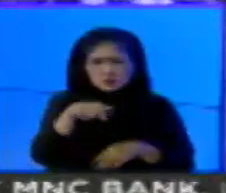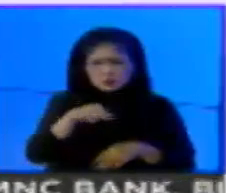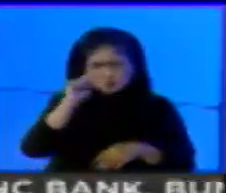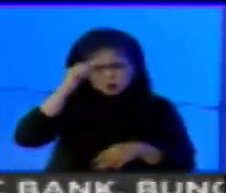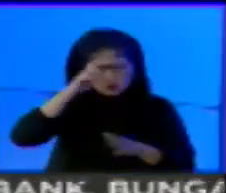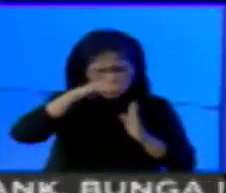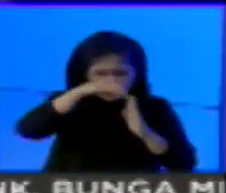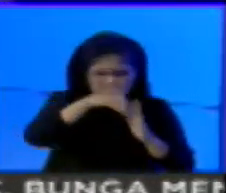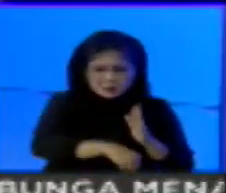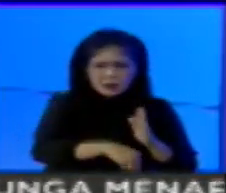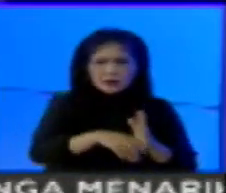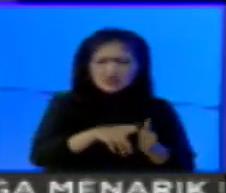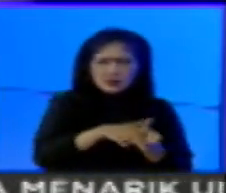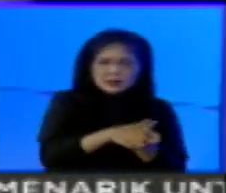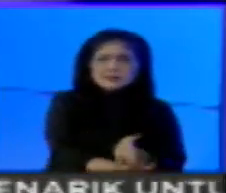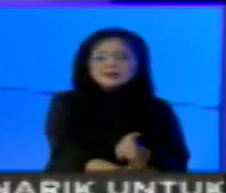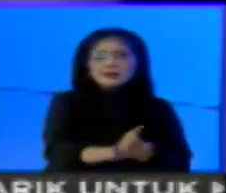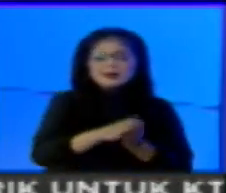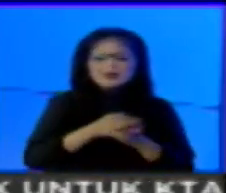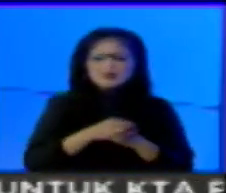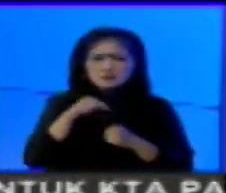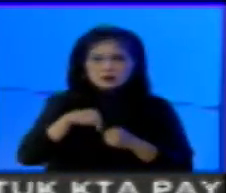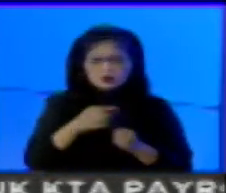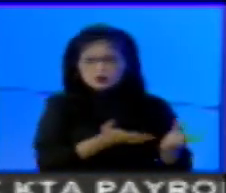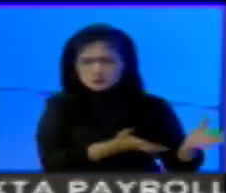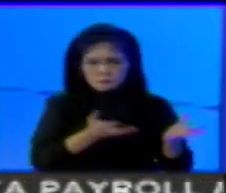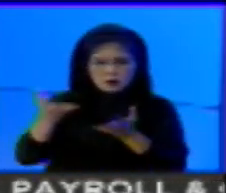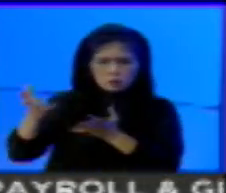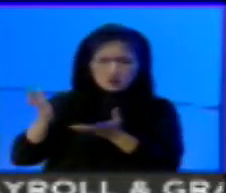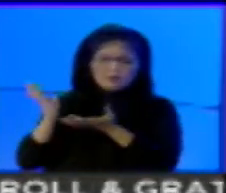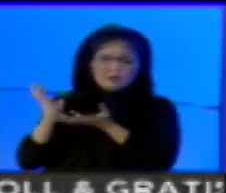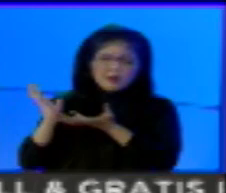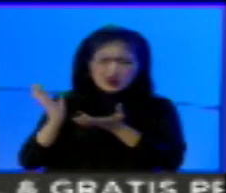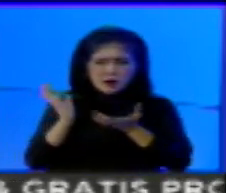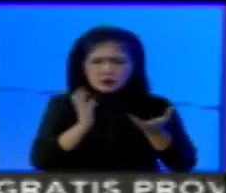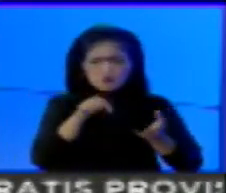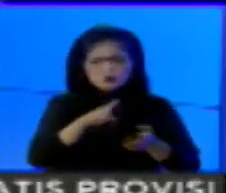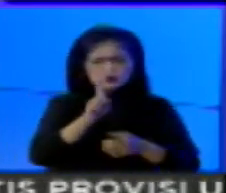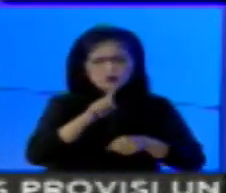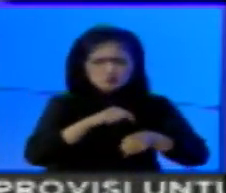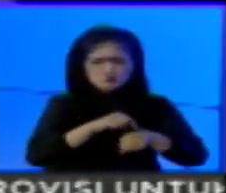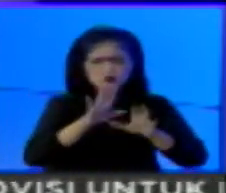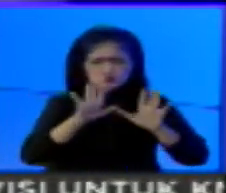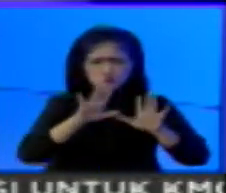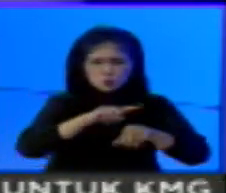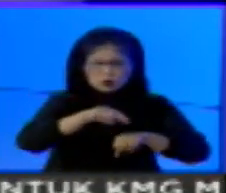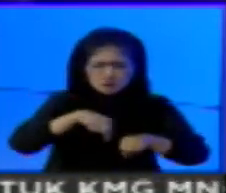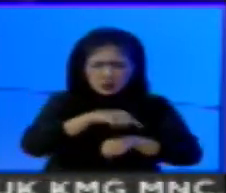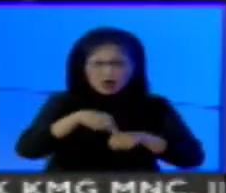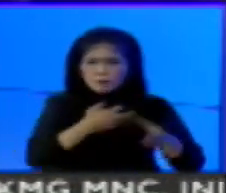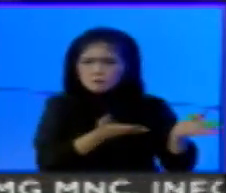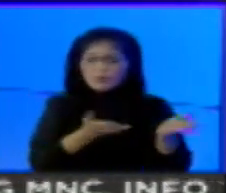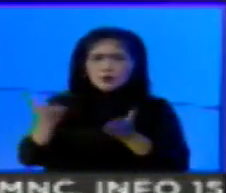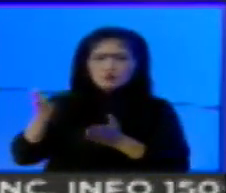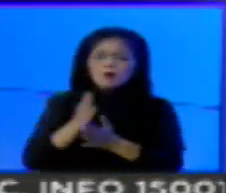Korban dievakuasi dari puncak Dempo secara estafet dan ditandu. Butuh waktu hingga 10 jam untuk membawa jasad korban menuju ke titik